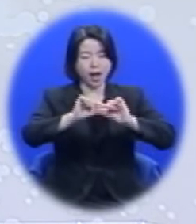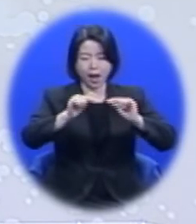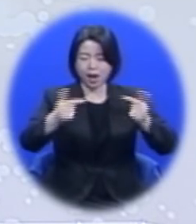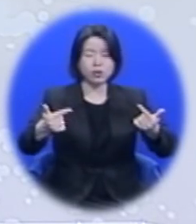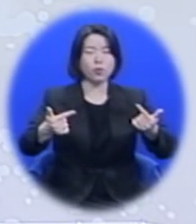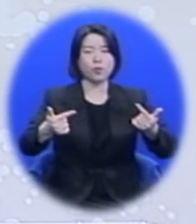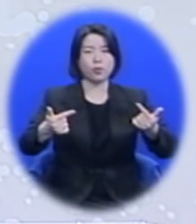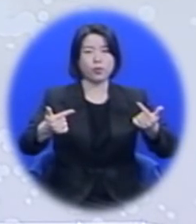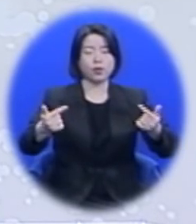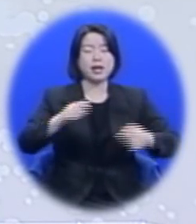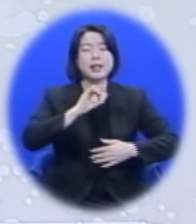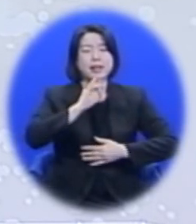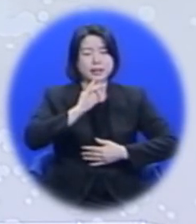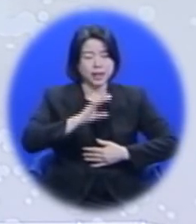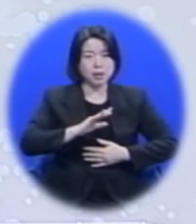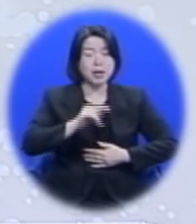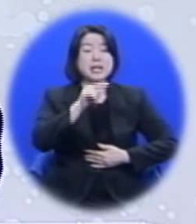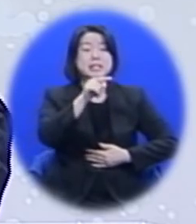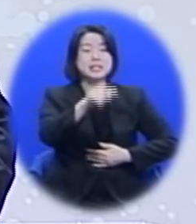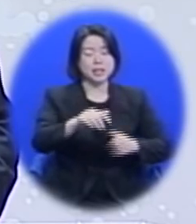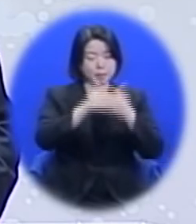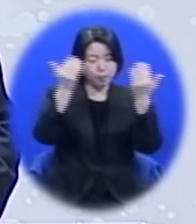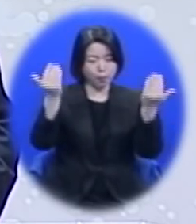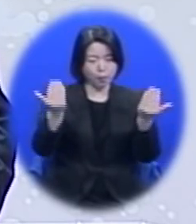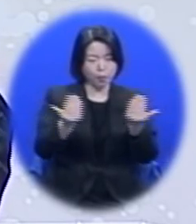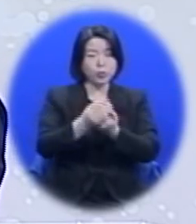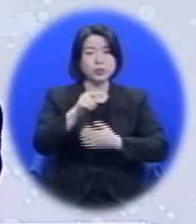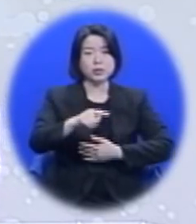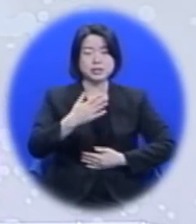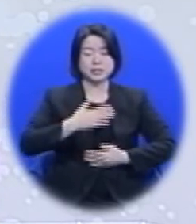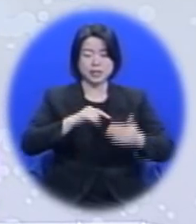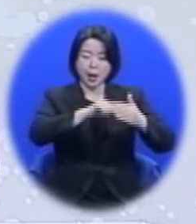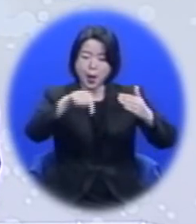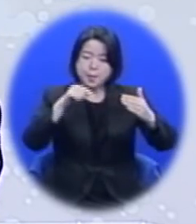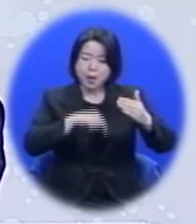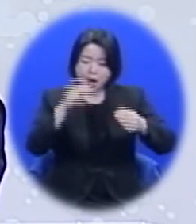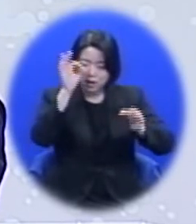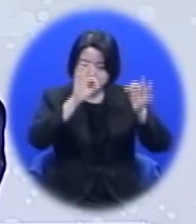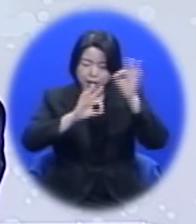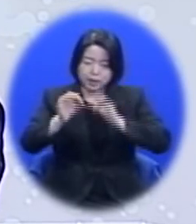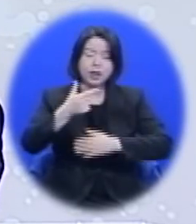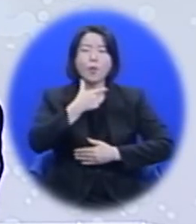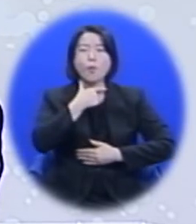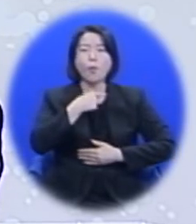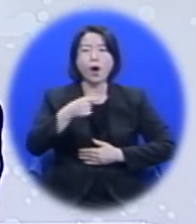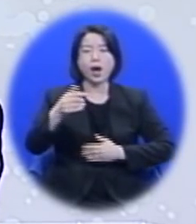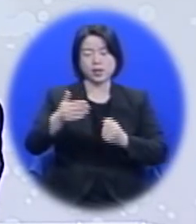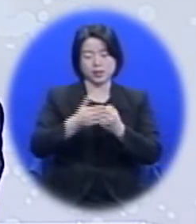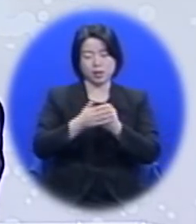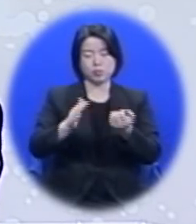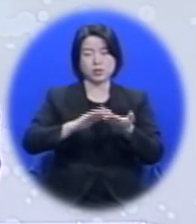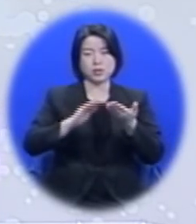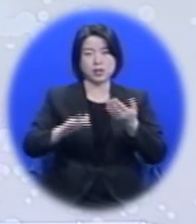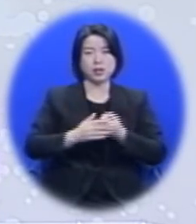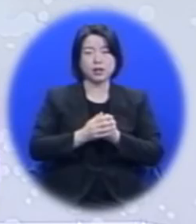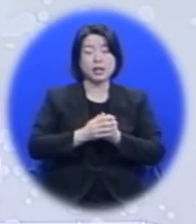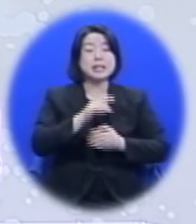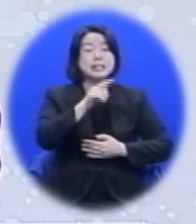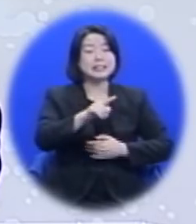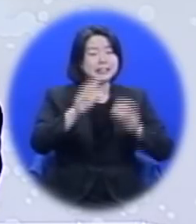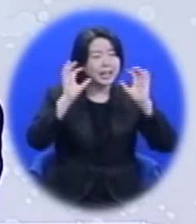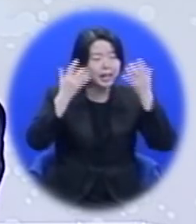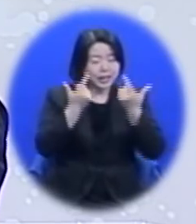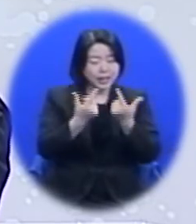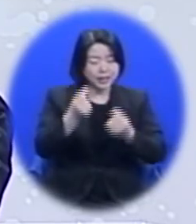아니라 다만 내가 그 모든 것을 내 품에서 찾게 하려 함이었다. 내가 어린아이